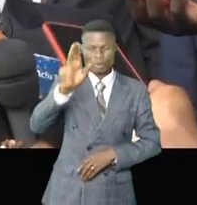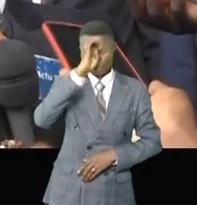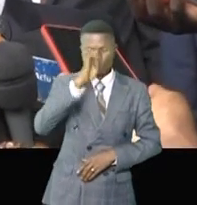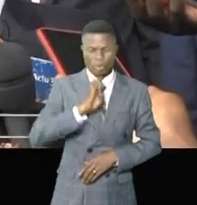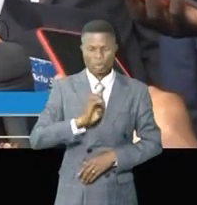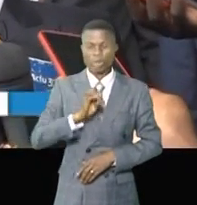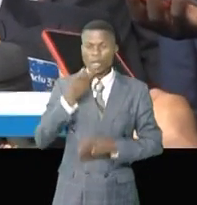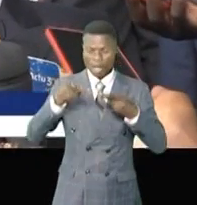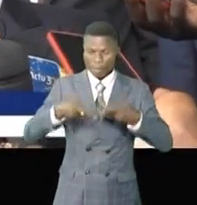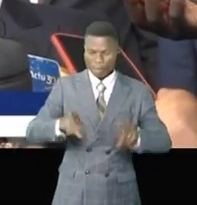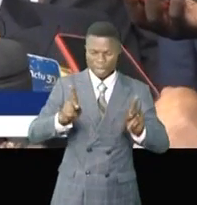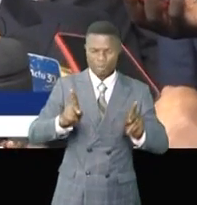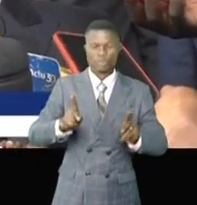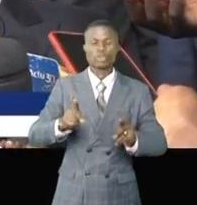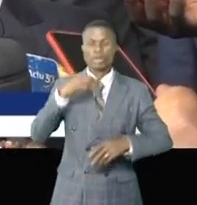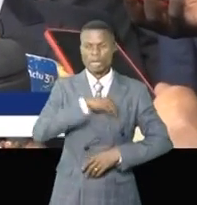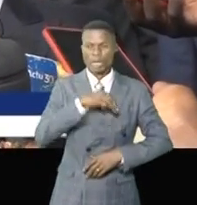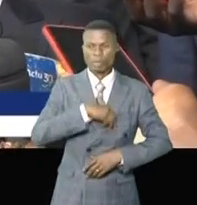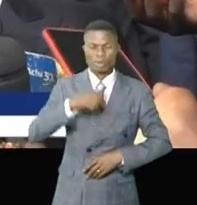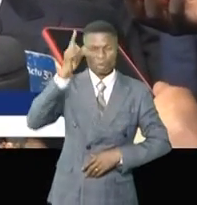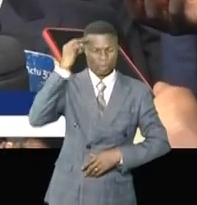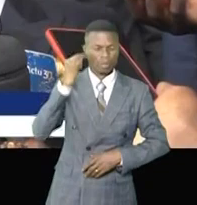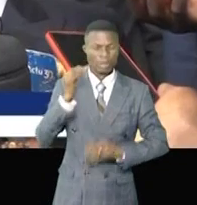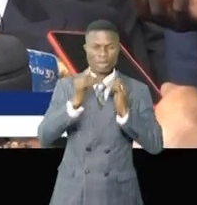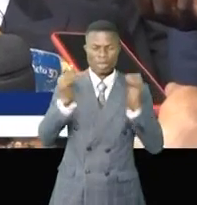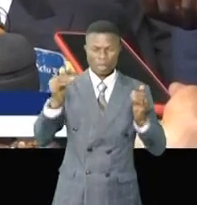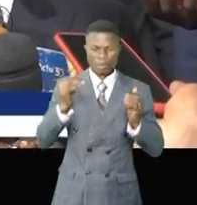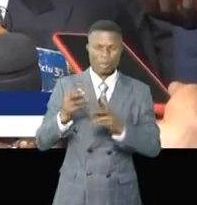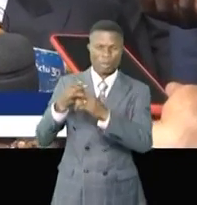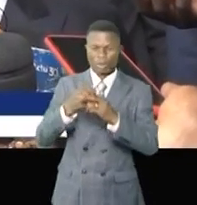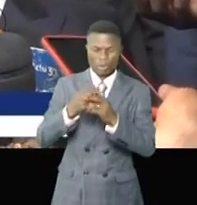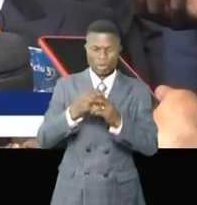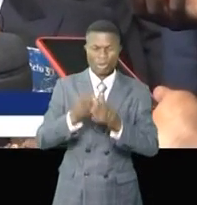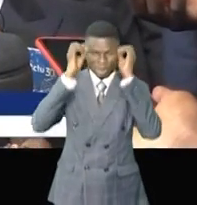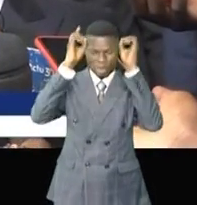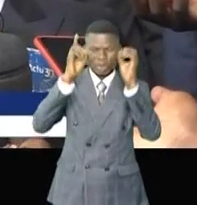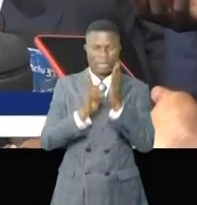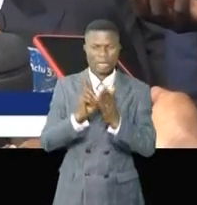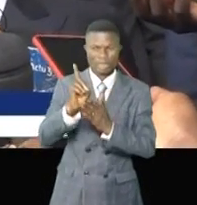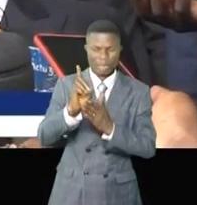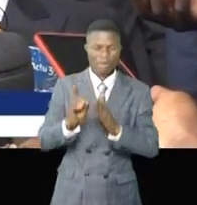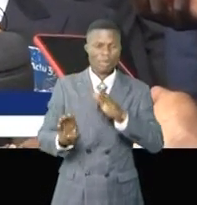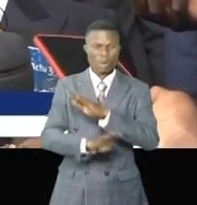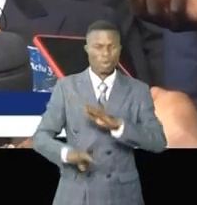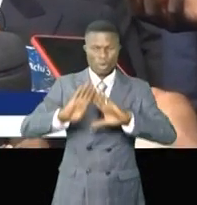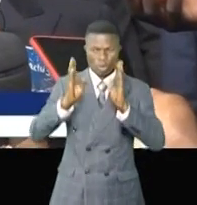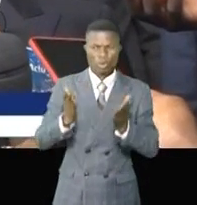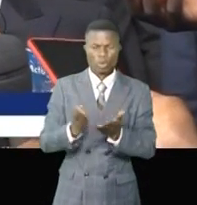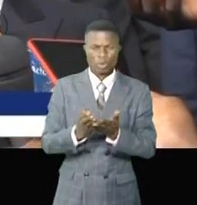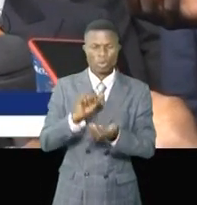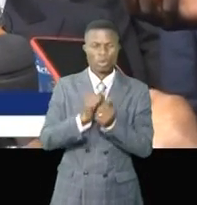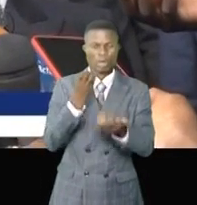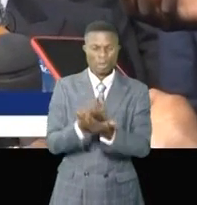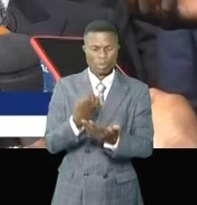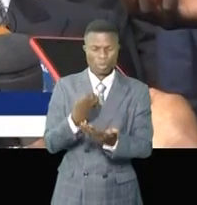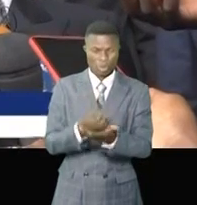lui a données, la paix, la sécurité, l'éducation, le développement à la base, tout ça, il faut une économie qui